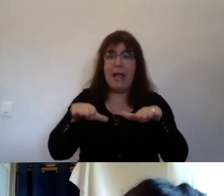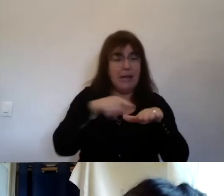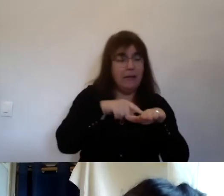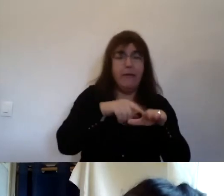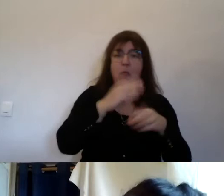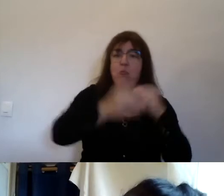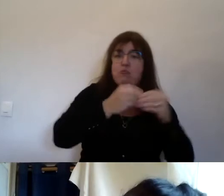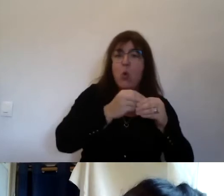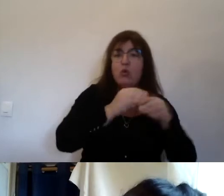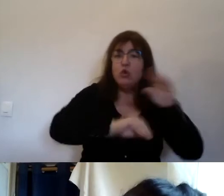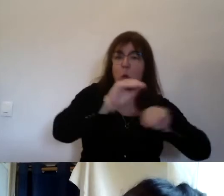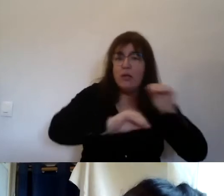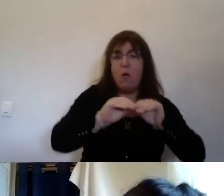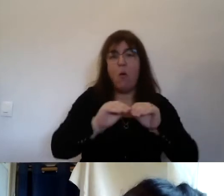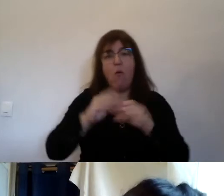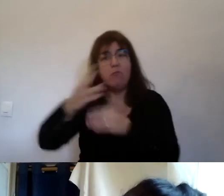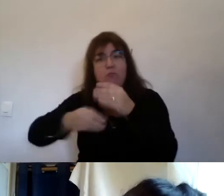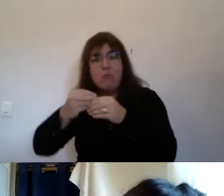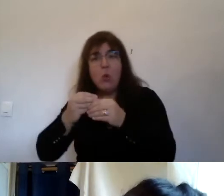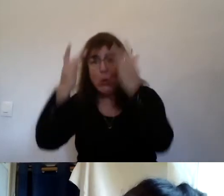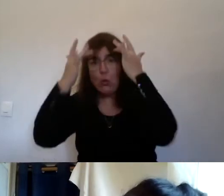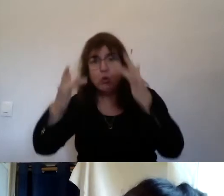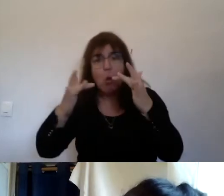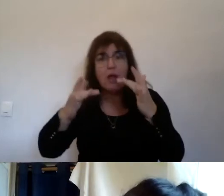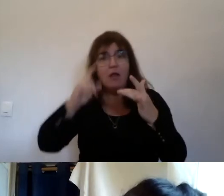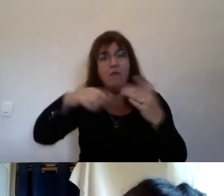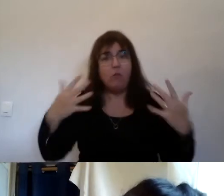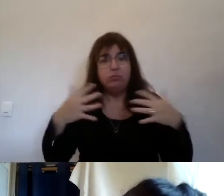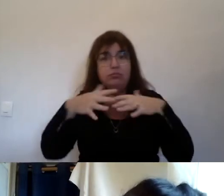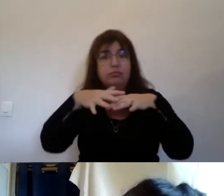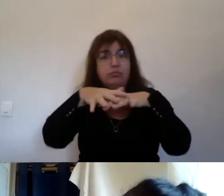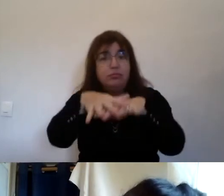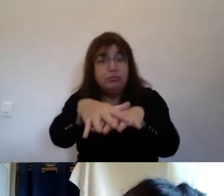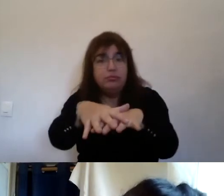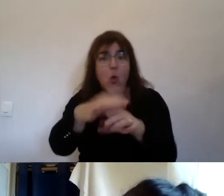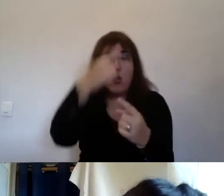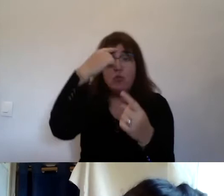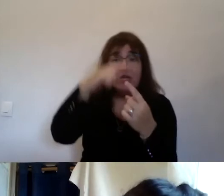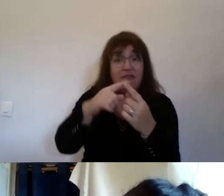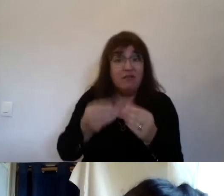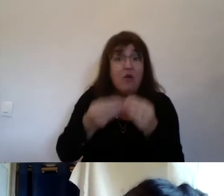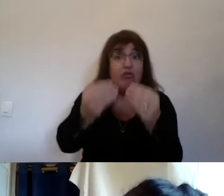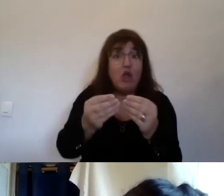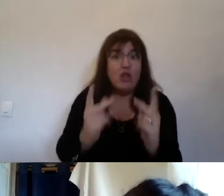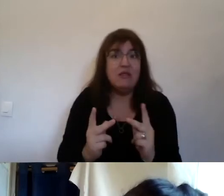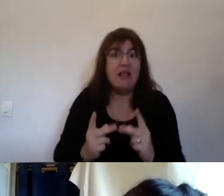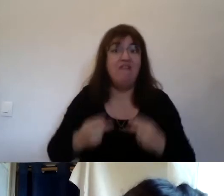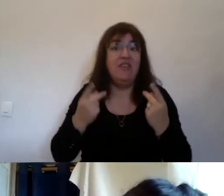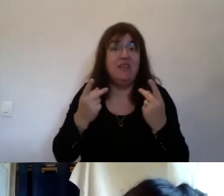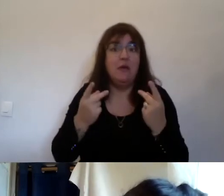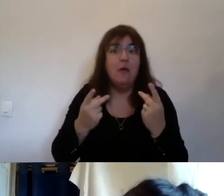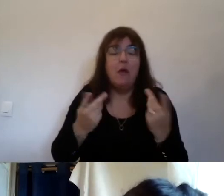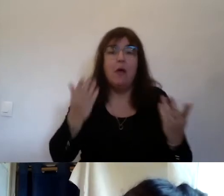culturel, eh bien, ces perspectives qui sont destinées à donner de la vie, que faire de ce monde